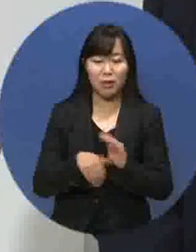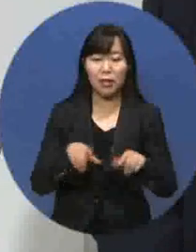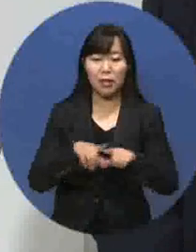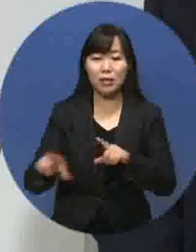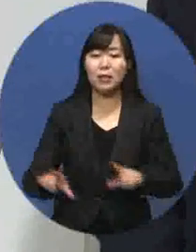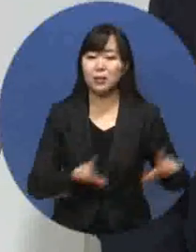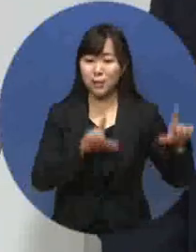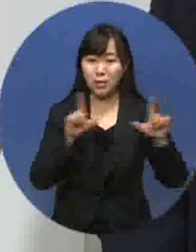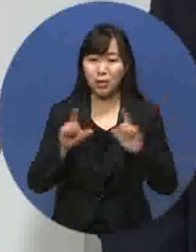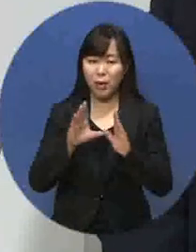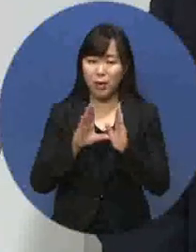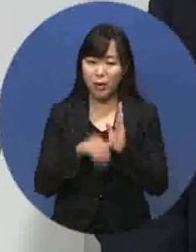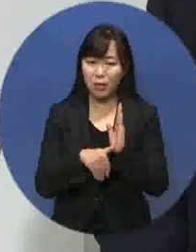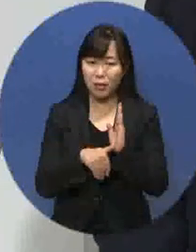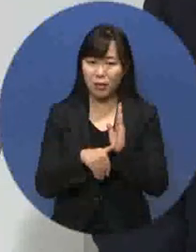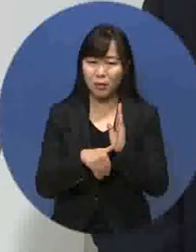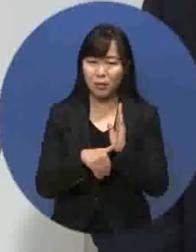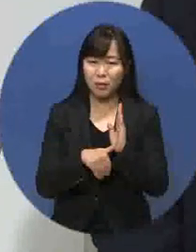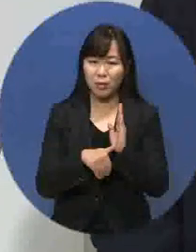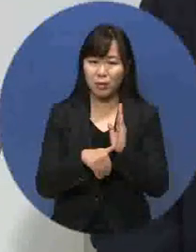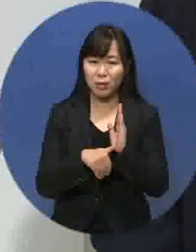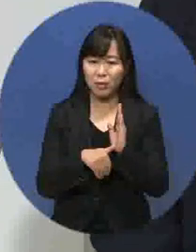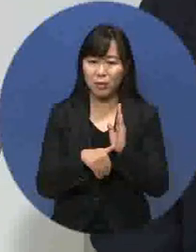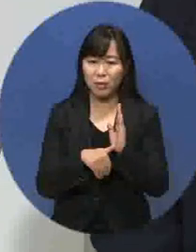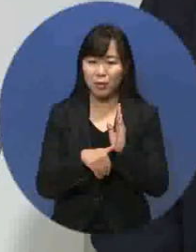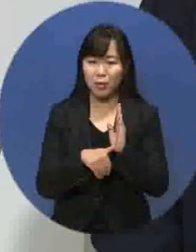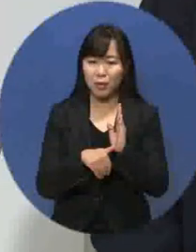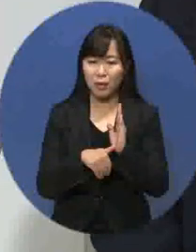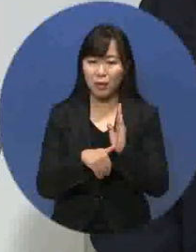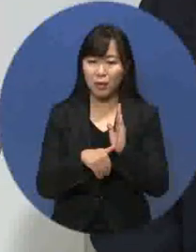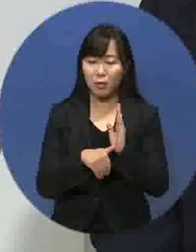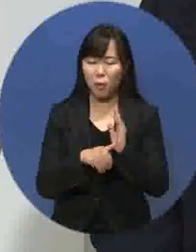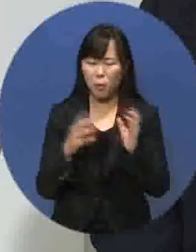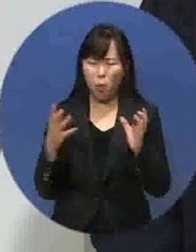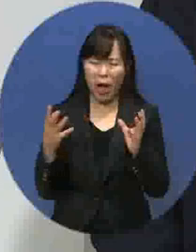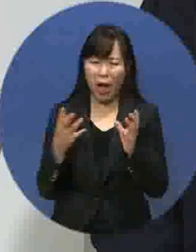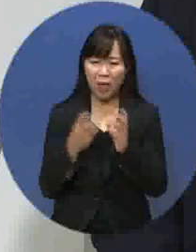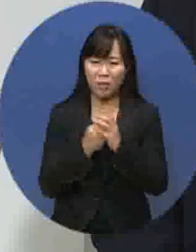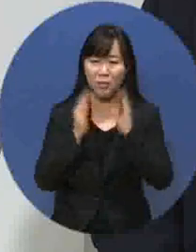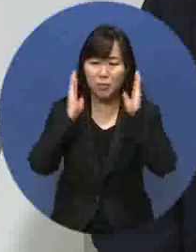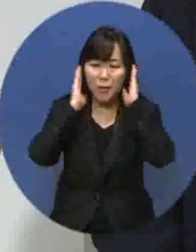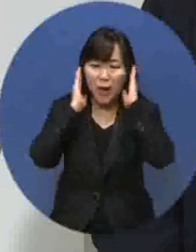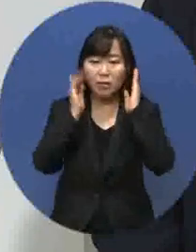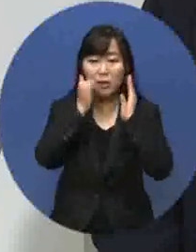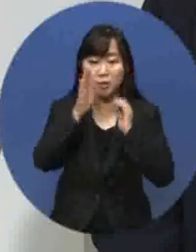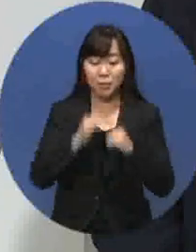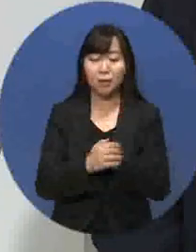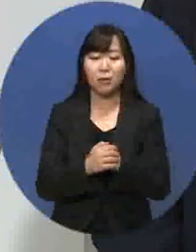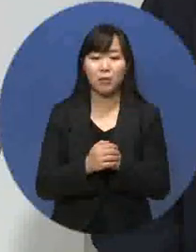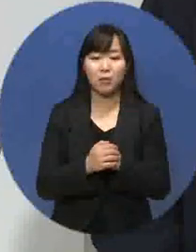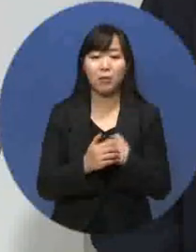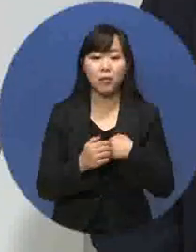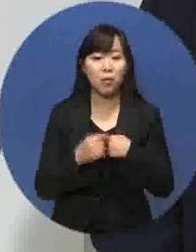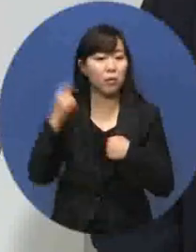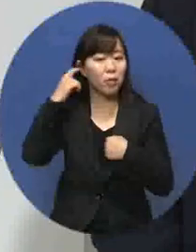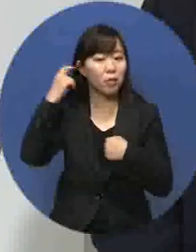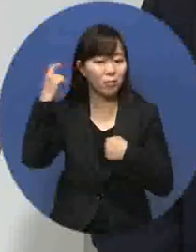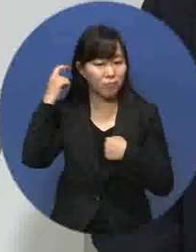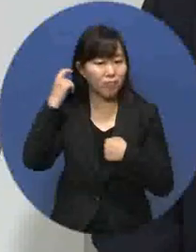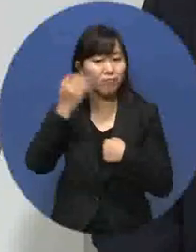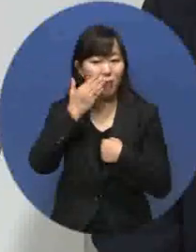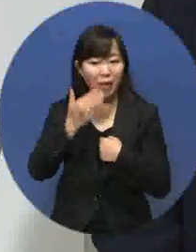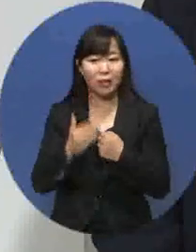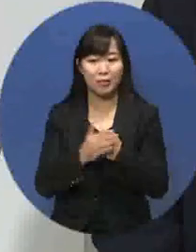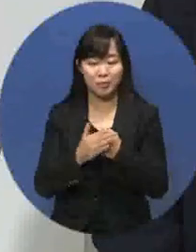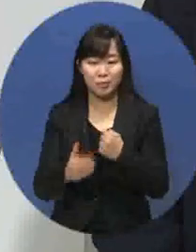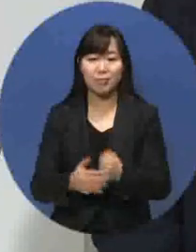일상에서 살면서 좀 뭐 크게 한 뭐 아예 안 들리시는 분들 많이 계시니까 뭐 어쨌든 전 들을 수 있으니까